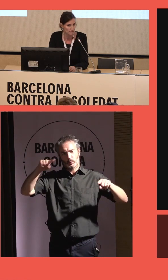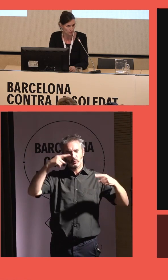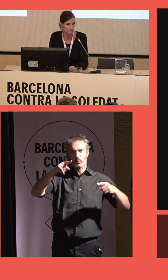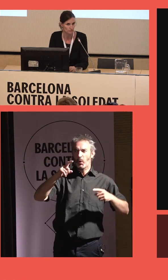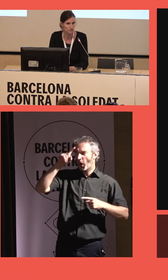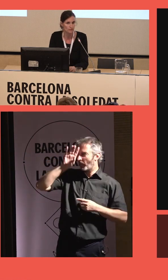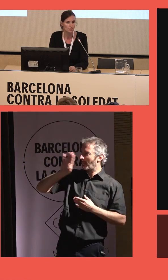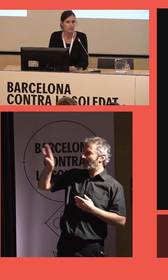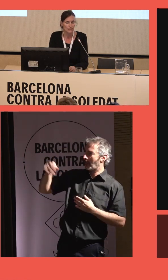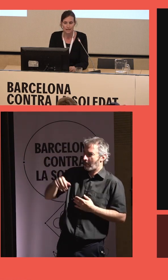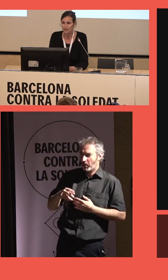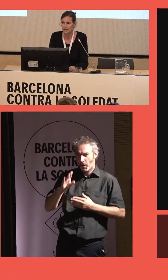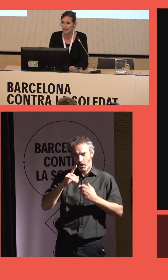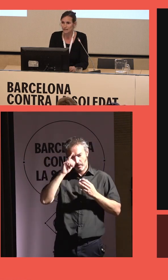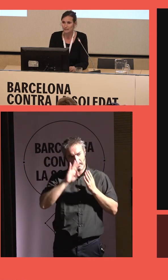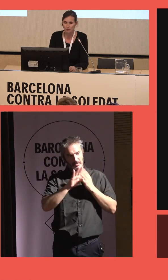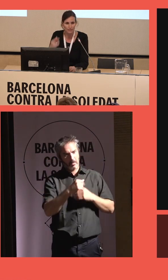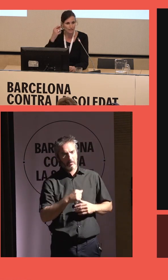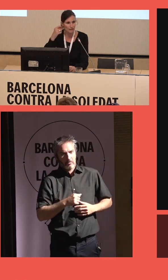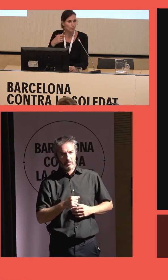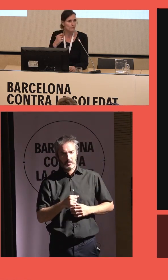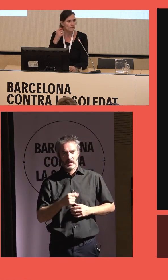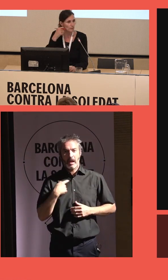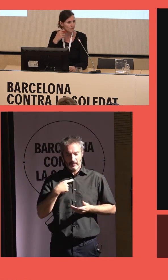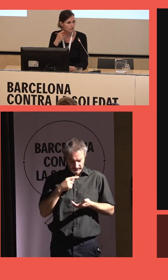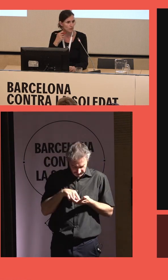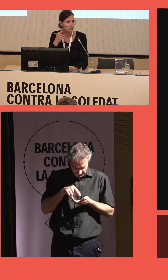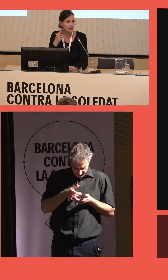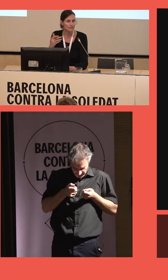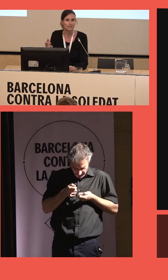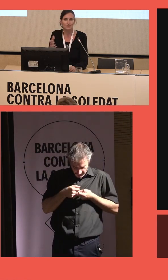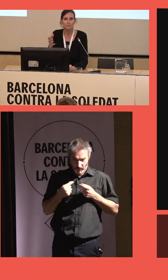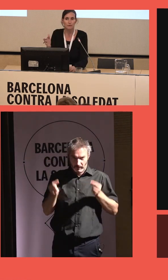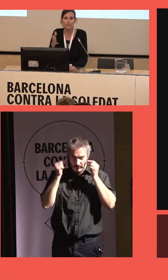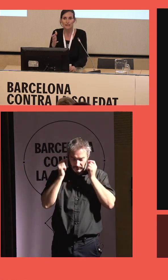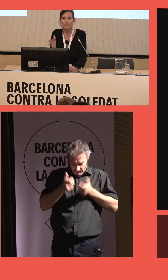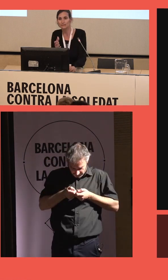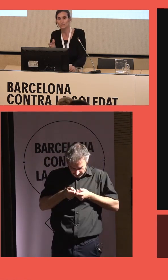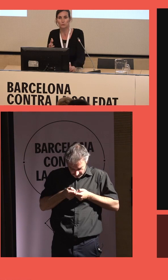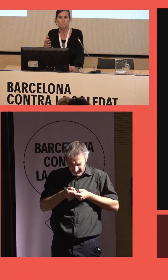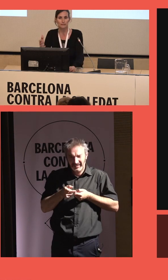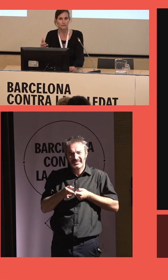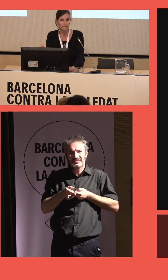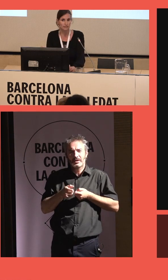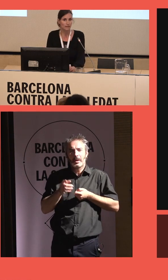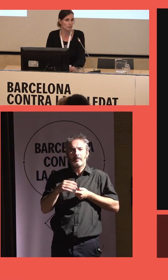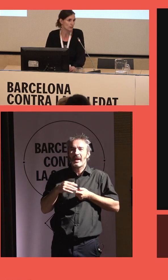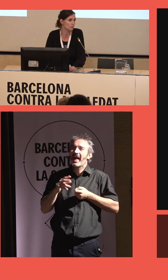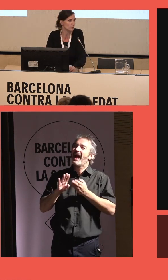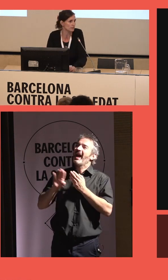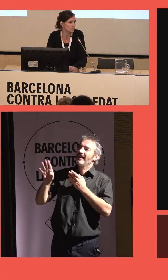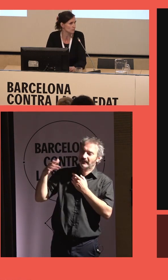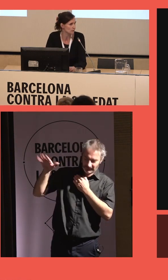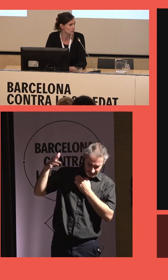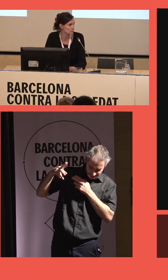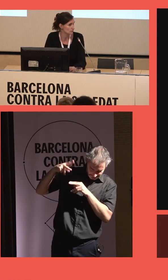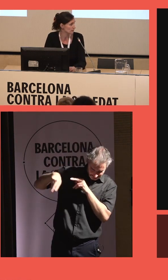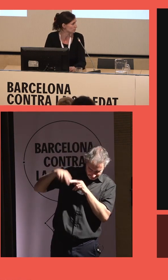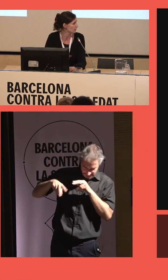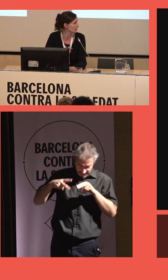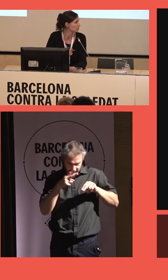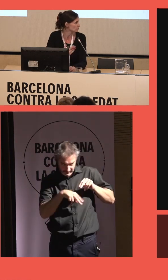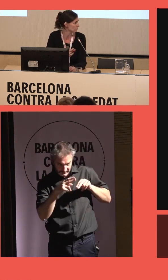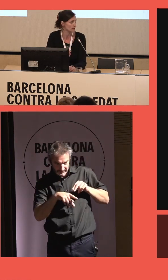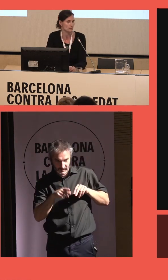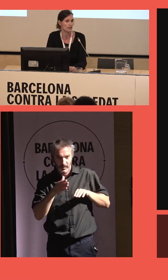nom dels veïns anem mirant el mòbil anem amb els auriculars intentem evitar aquestes converses d'escala perquè avui en dia s'han tornat com